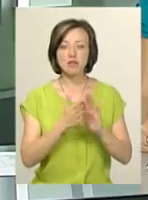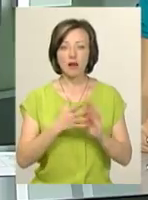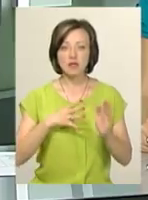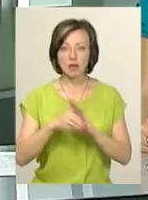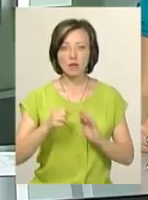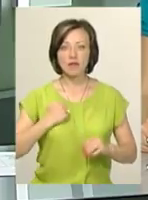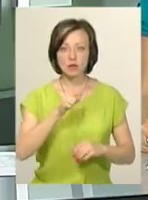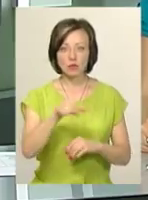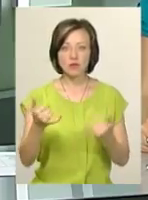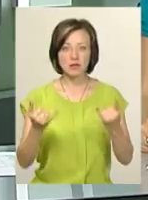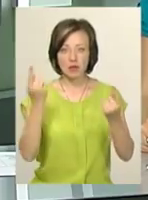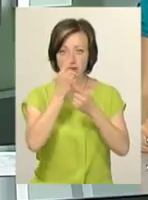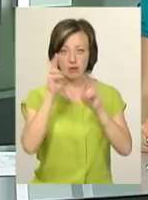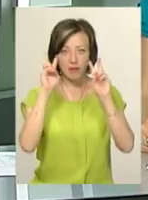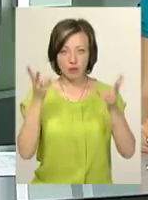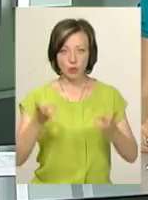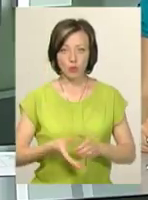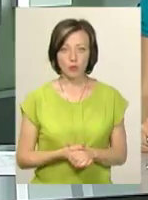загинули військові, наразі невідомо.